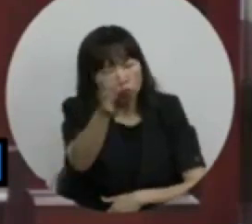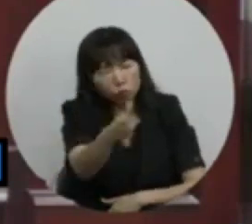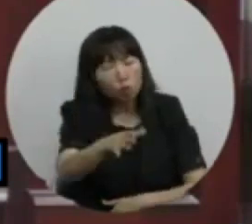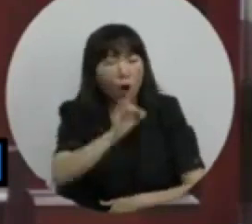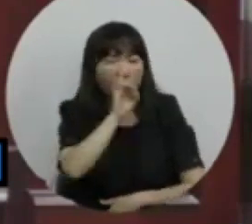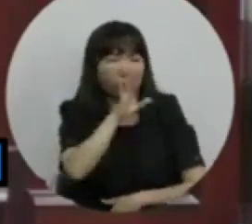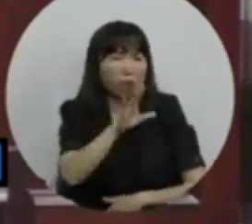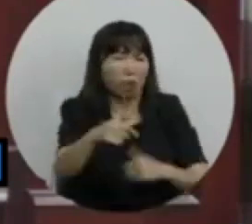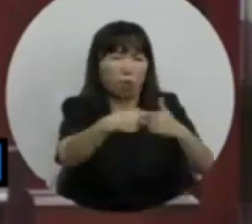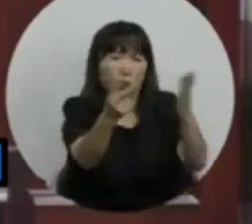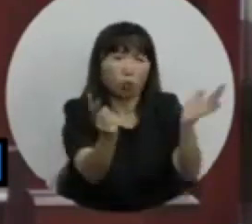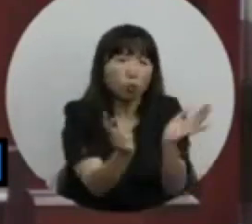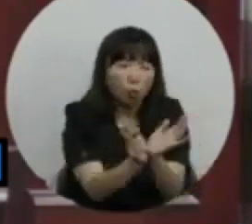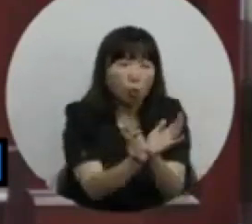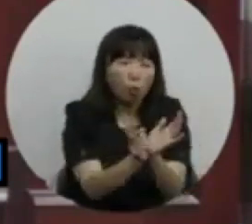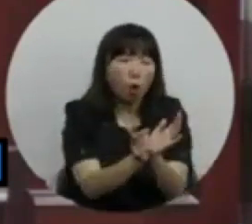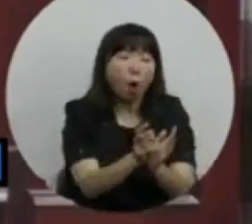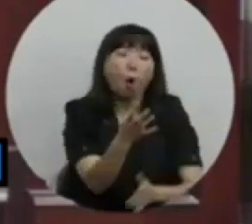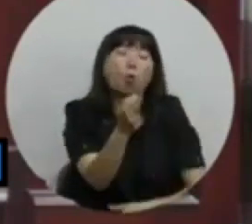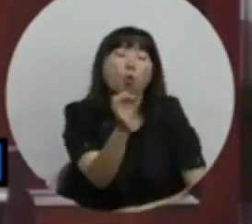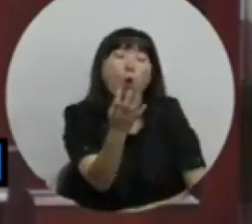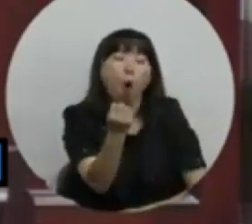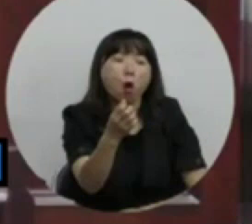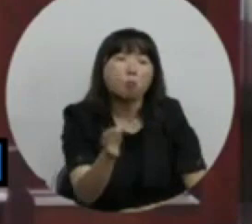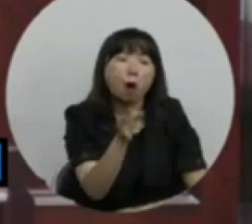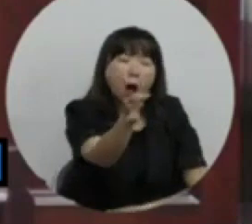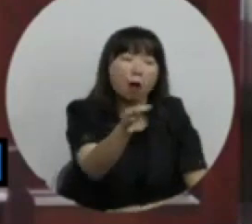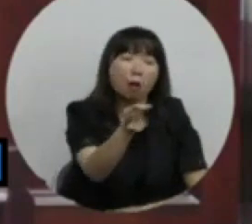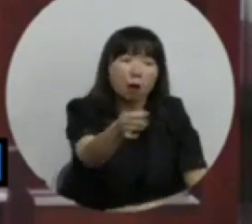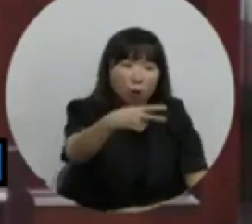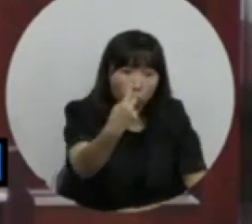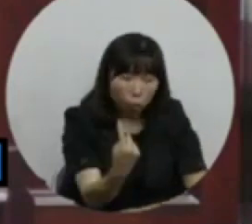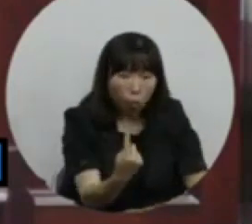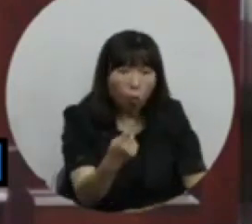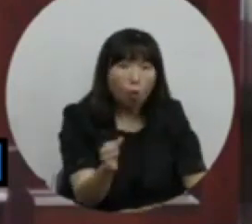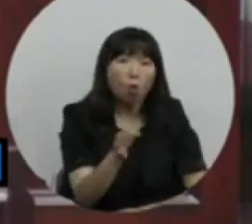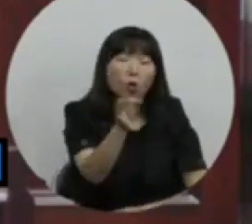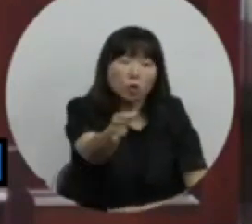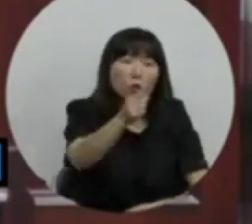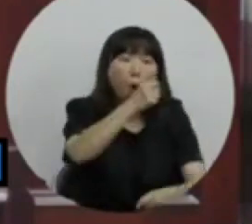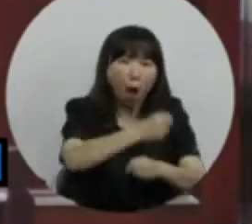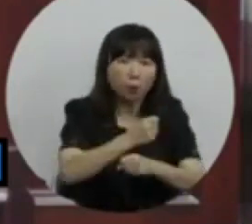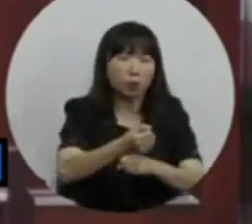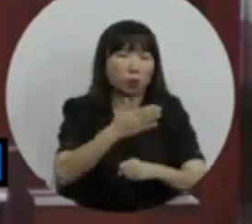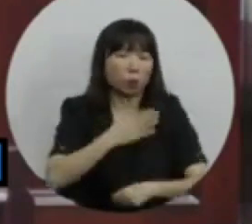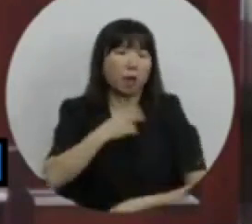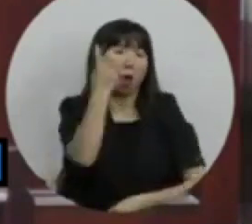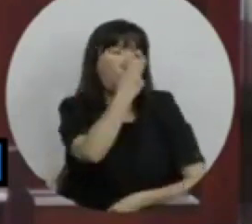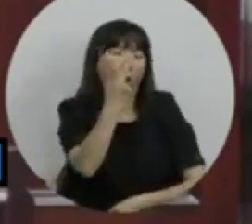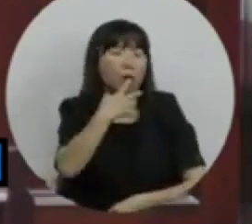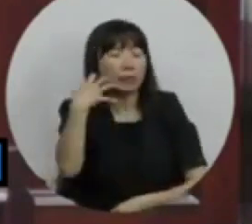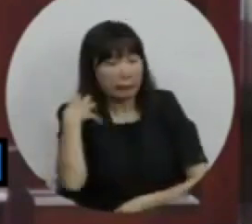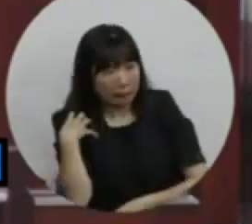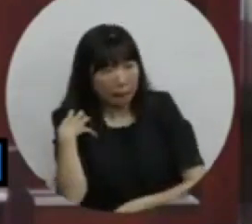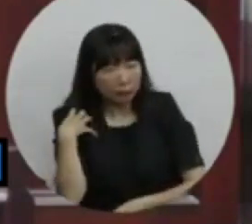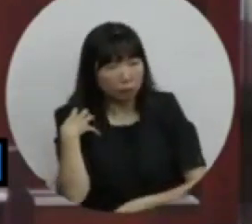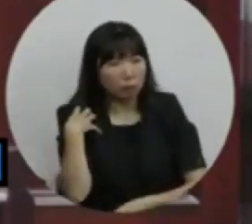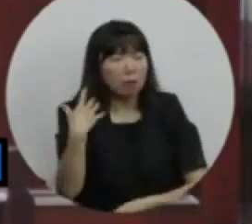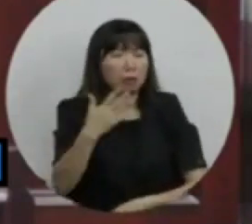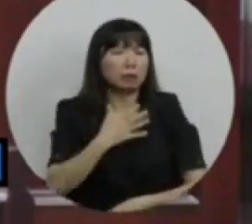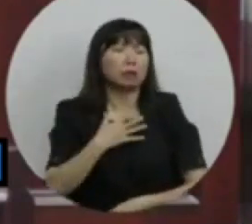다만, 얼마라도 이용료를 내야 이용하면서 관리 책임도 있고 애착심이